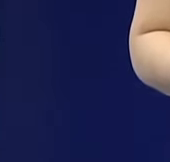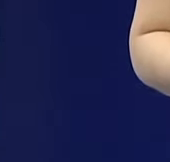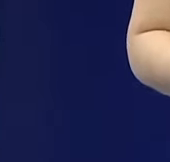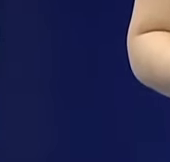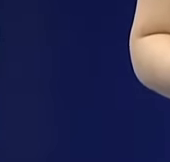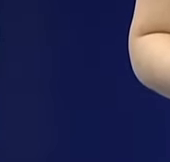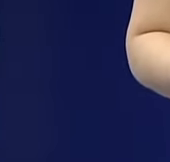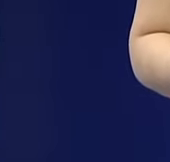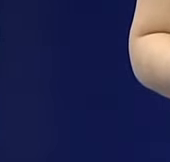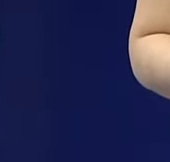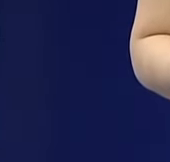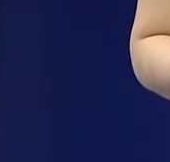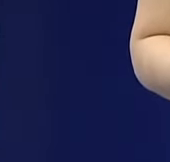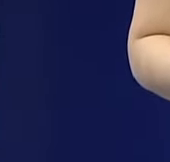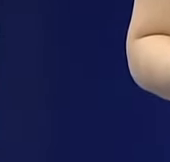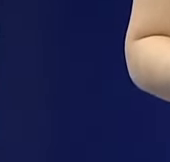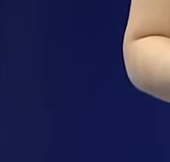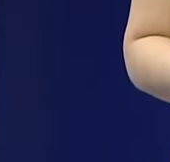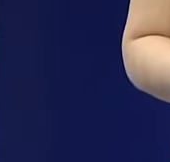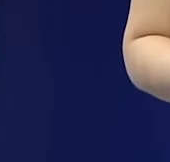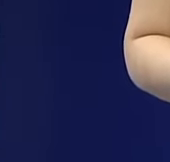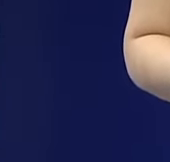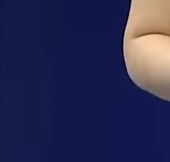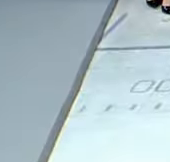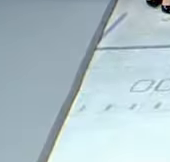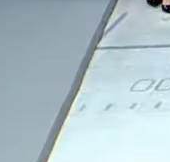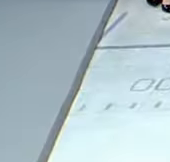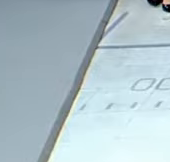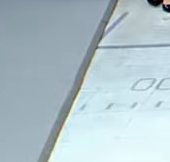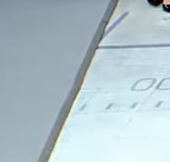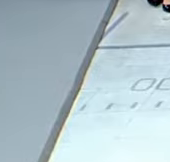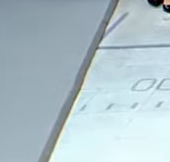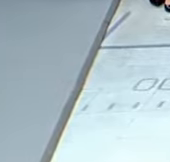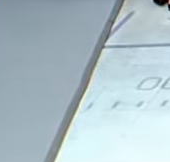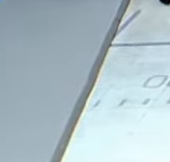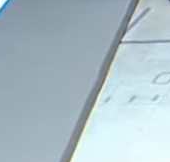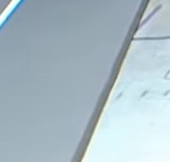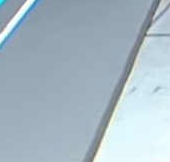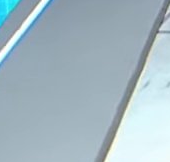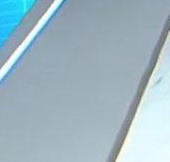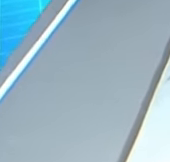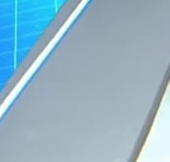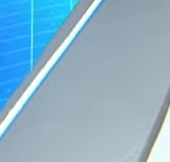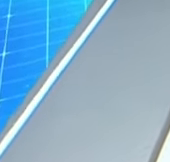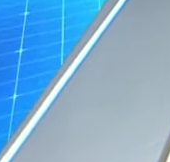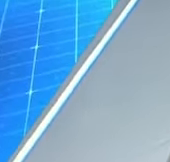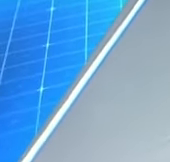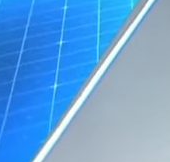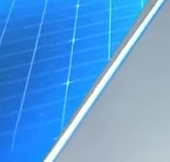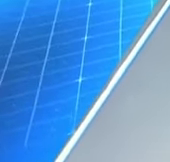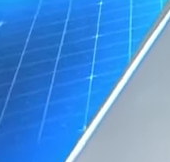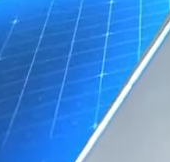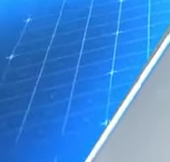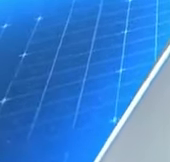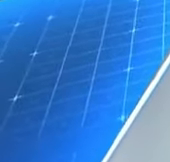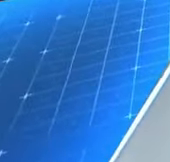P.R. Canghel. Hanggang bukas, para sa Pilipino. Sama-sama tayong magiging saksi!